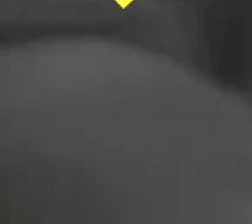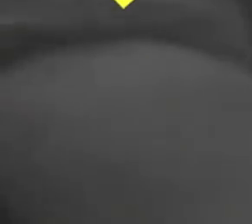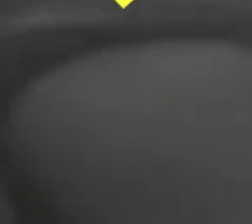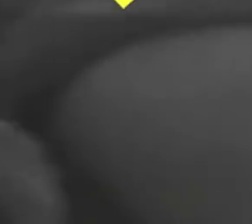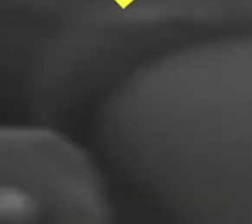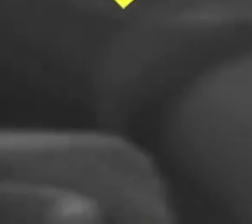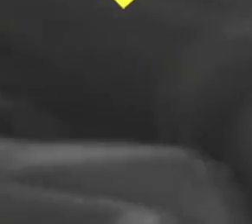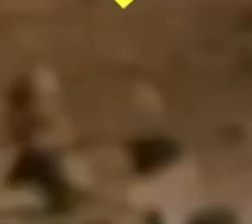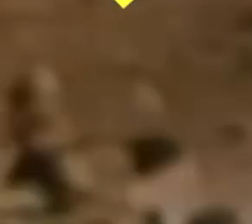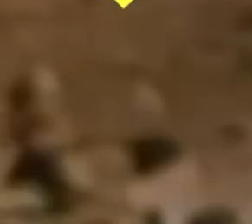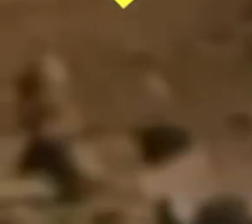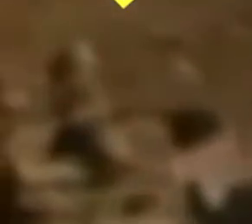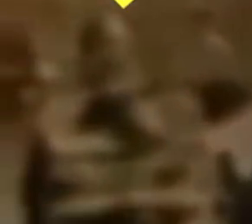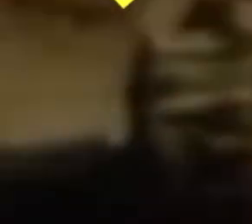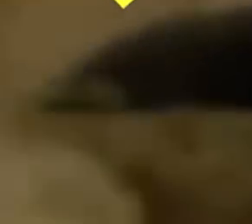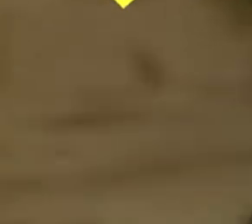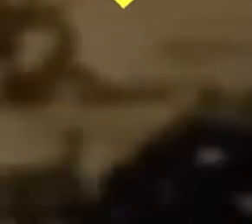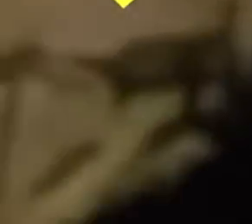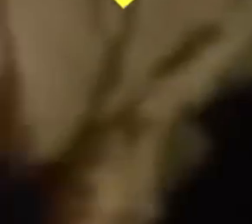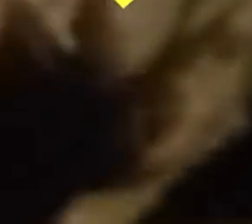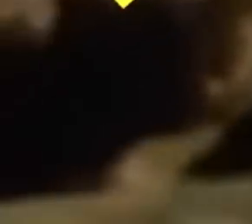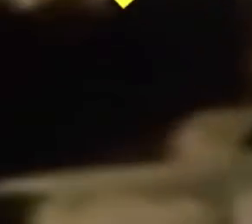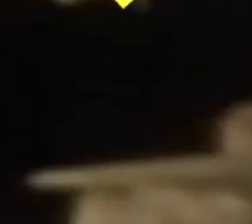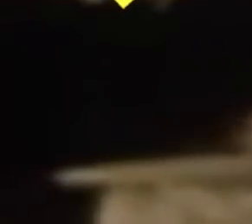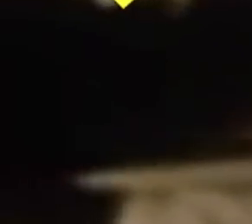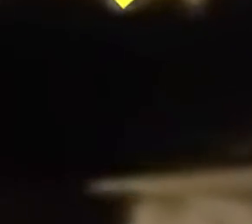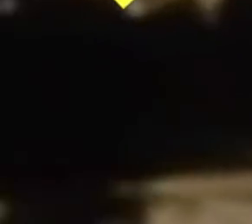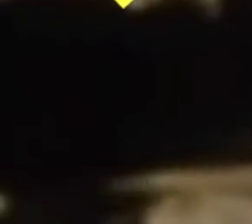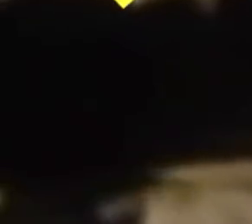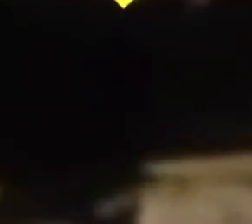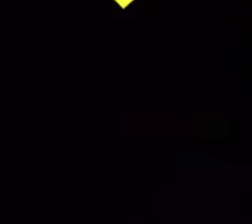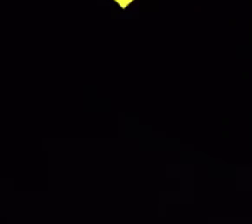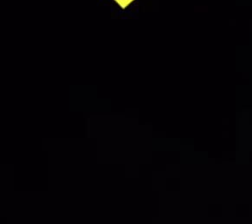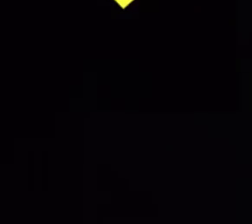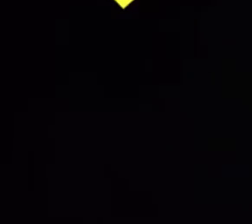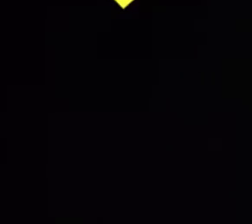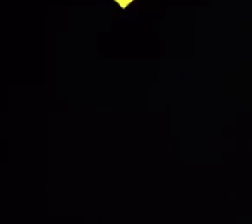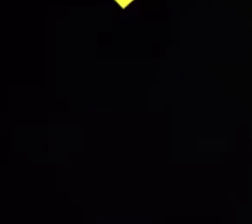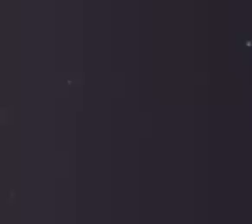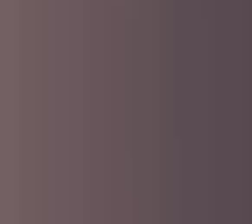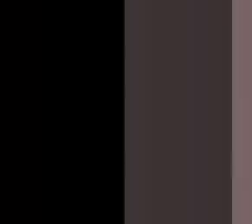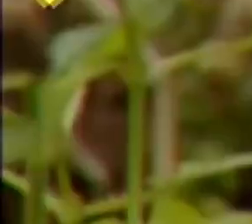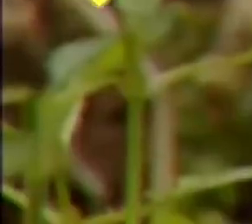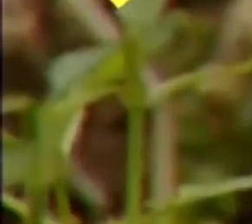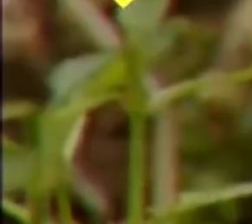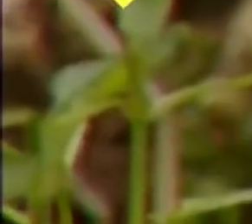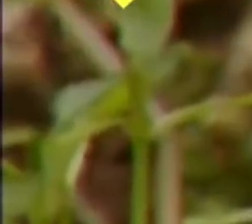דף לאשתי היקרה, ושחוץ מזה שאמיר המחקה החלטית תפחת לנו בריאים ושלמים.